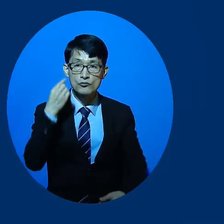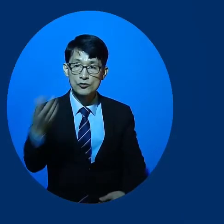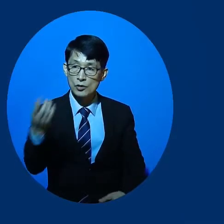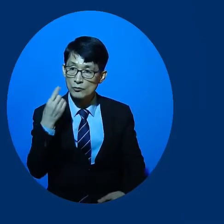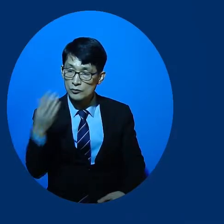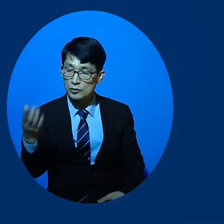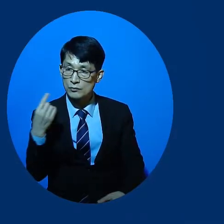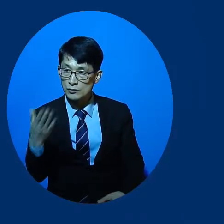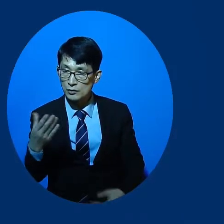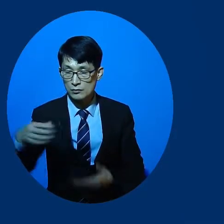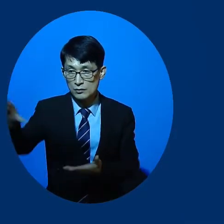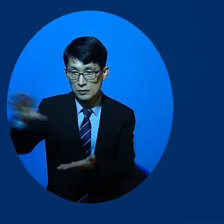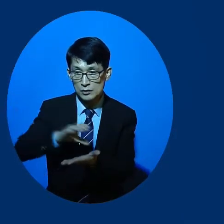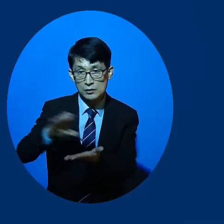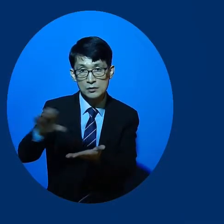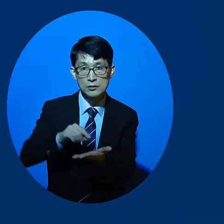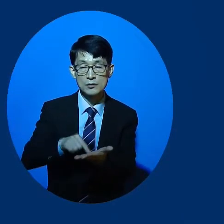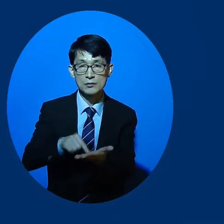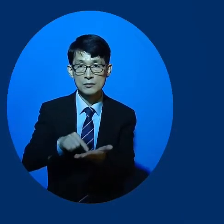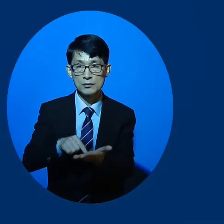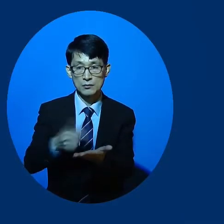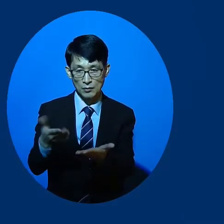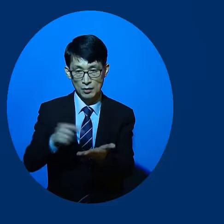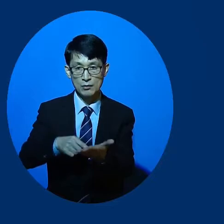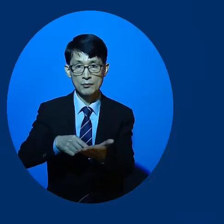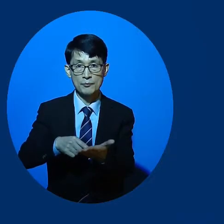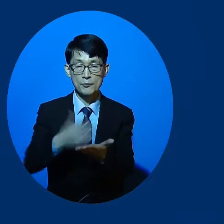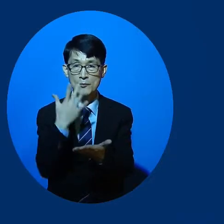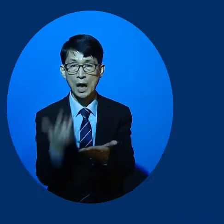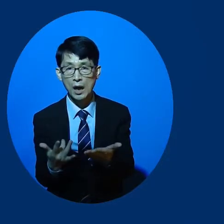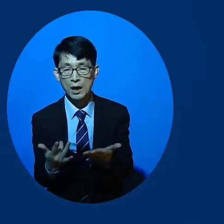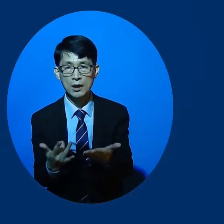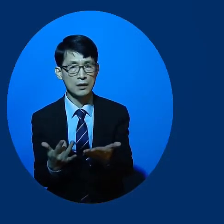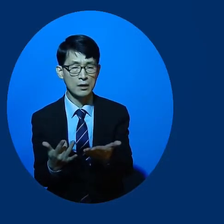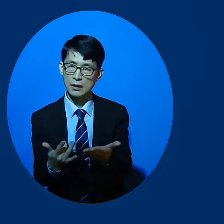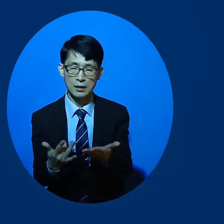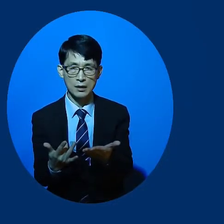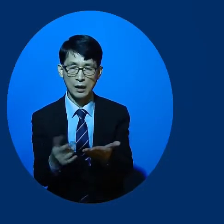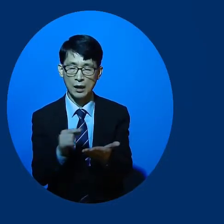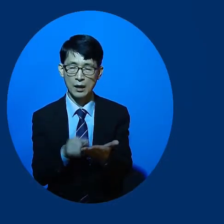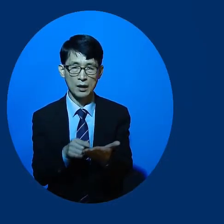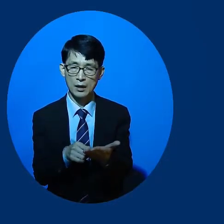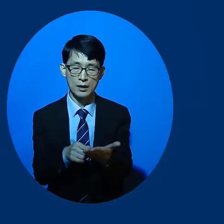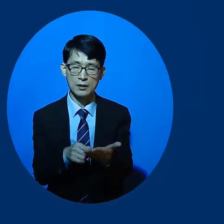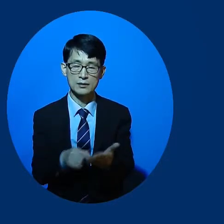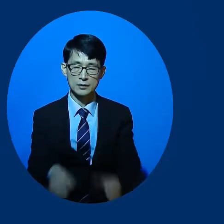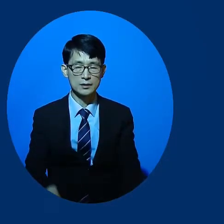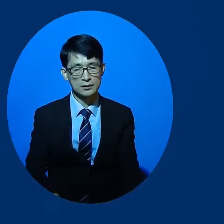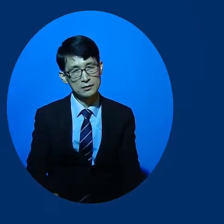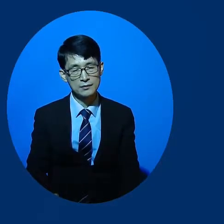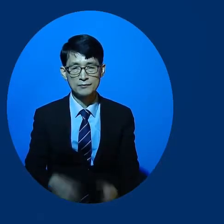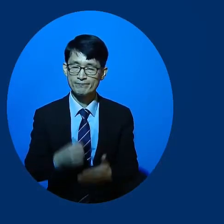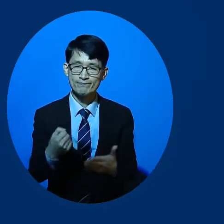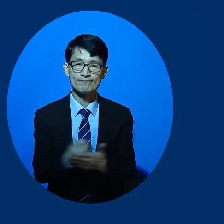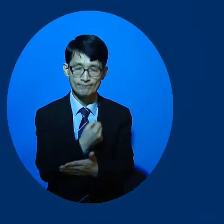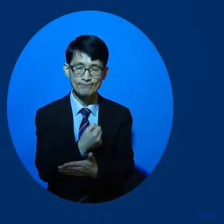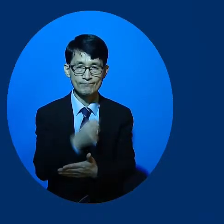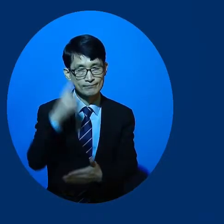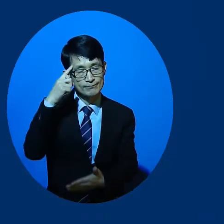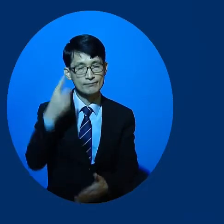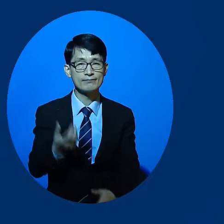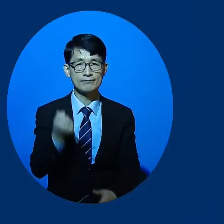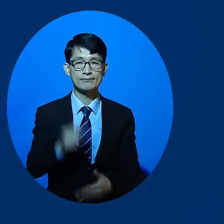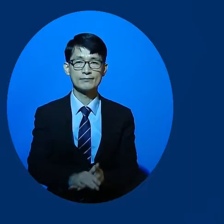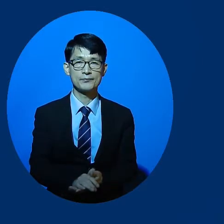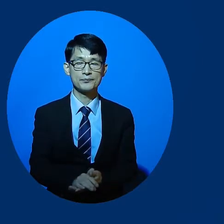하는데 과연 이 부분들이 과연 합당한 인터뷰의 사유가 될까 하는 개인의 생각을 저는 가져봤고요. 그래서 저는